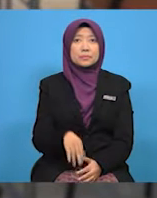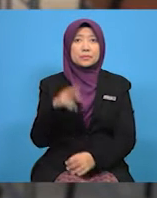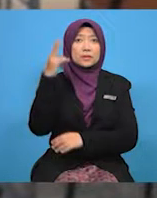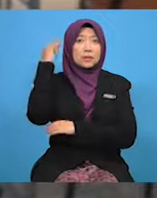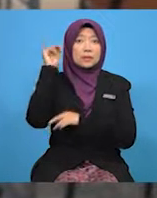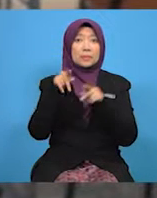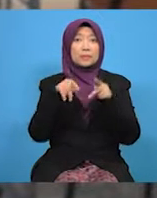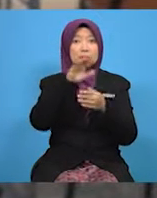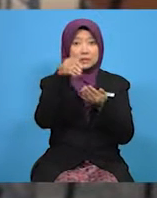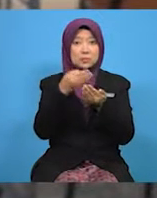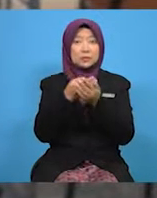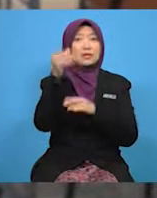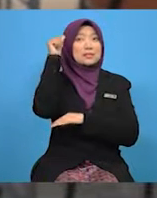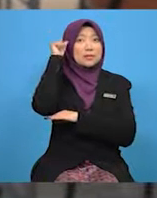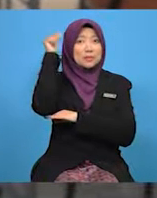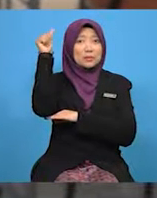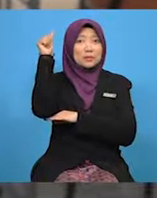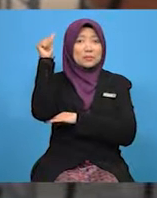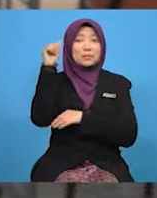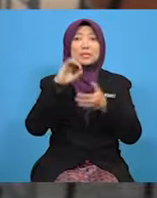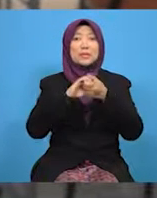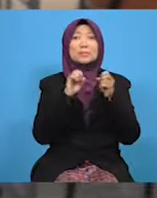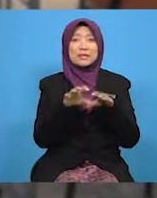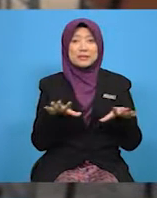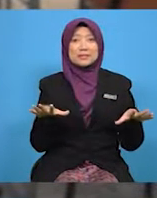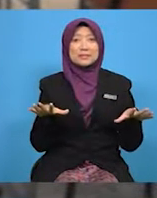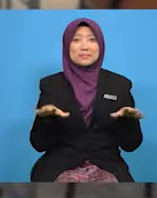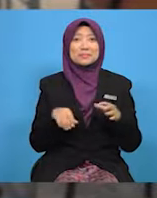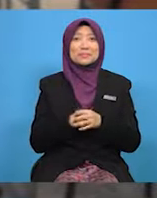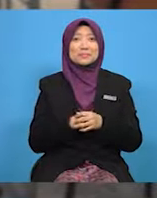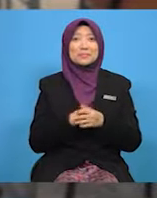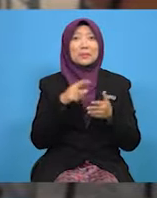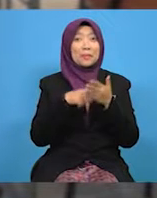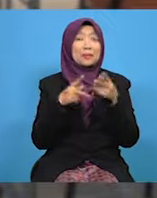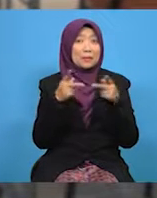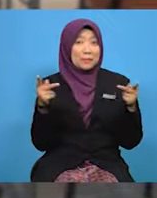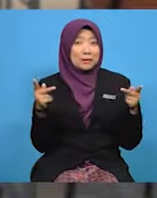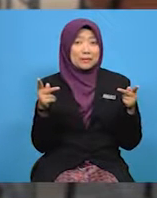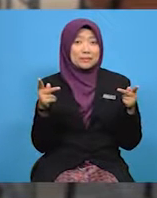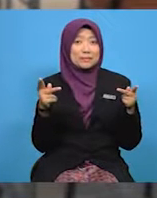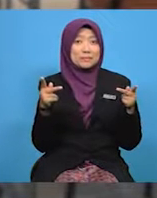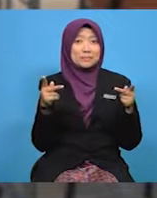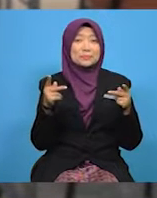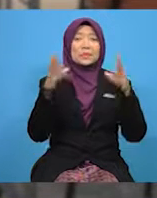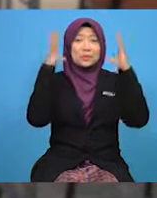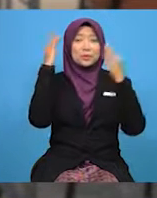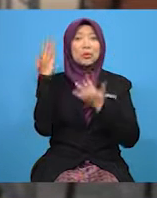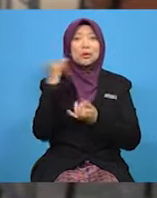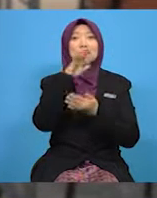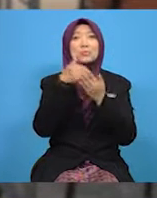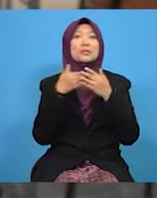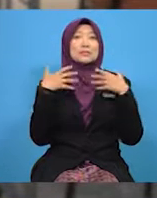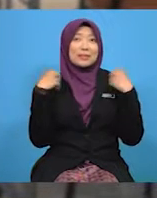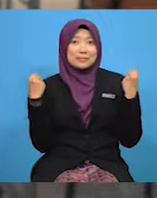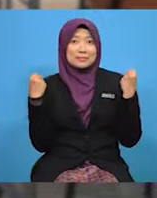pelajar-pelajar semua. Assalamualaikum dan salam sejahtera. Apa khabar hari ini? Cikgu harap semuanya